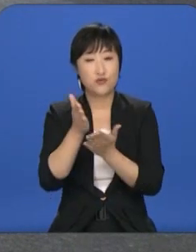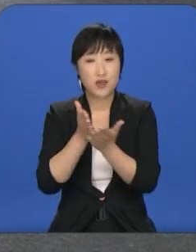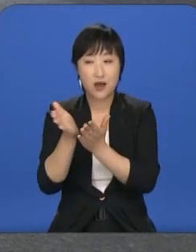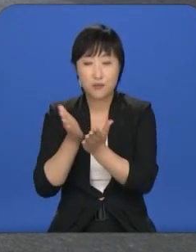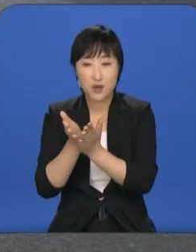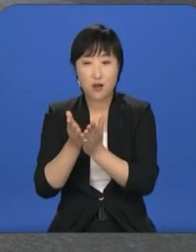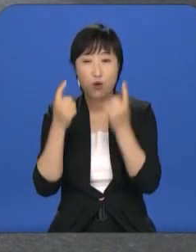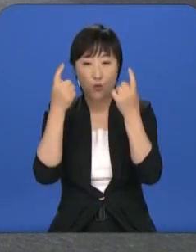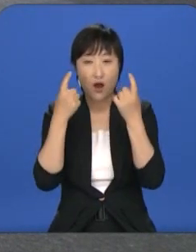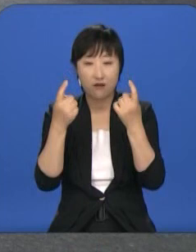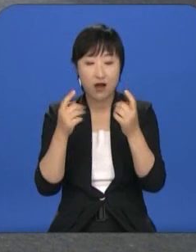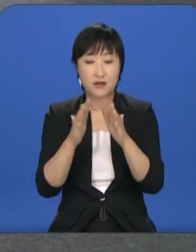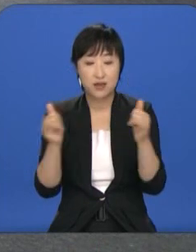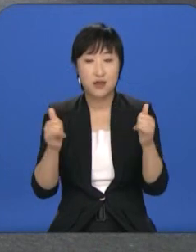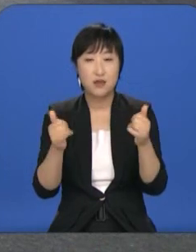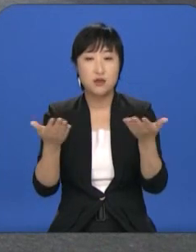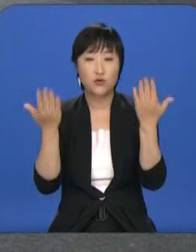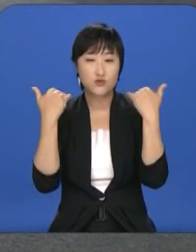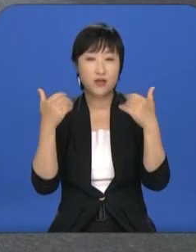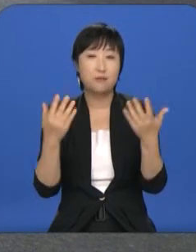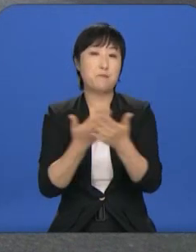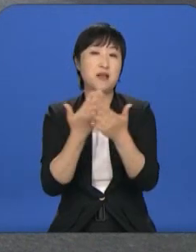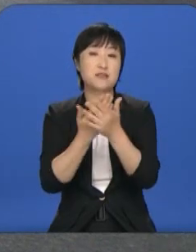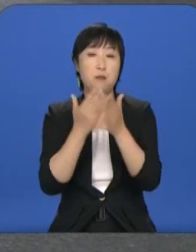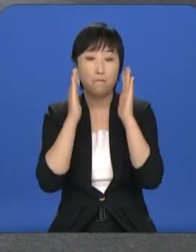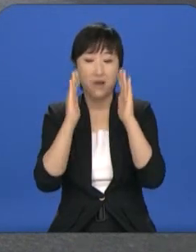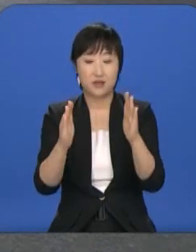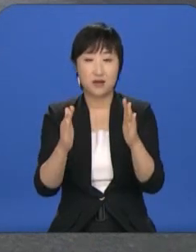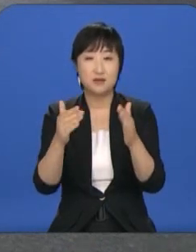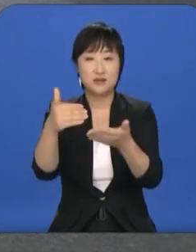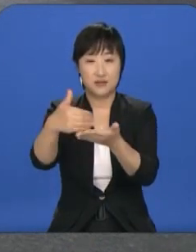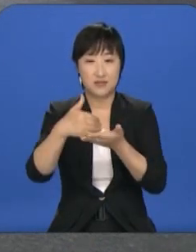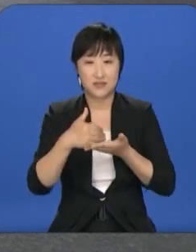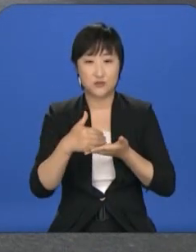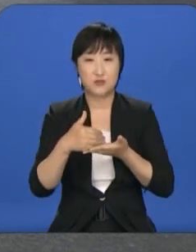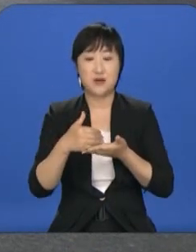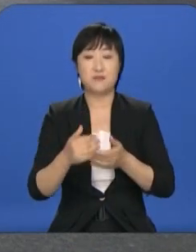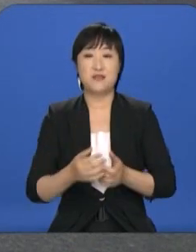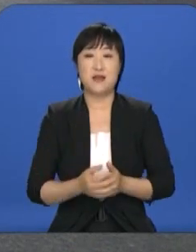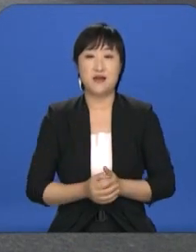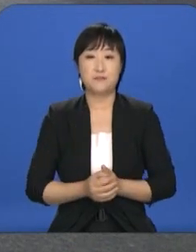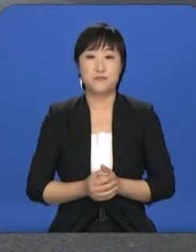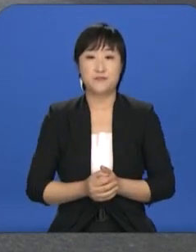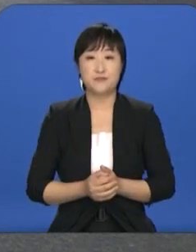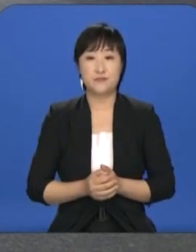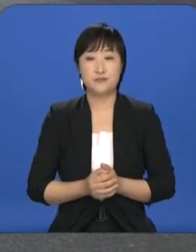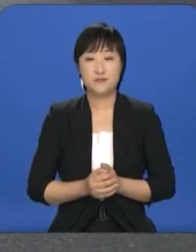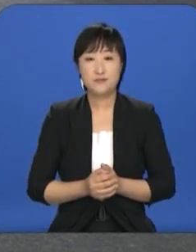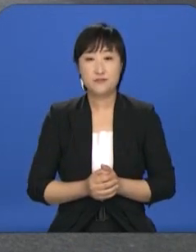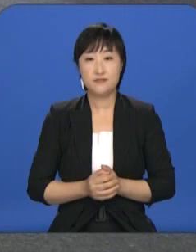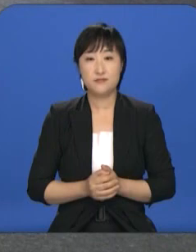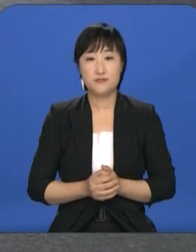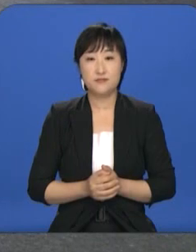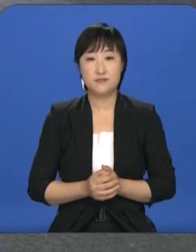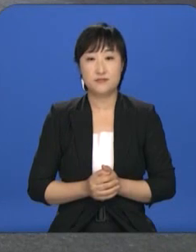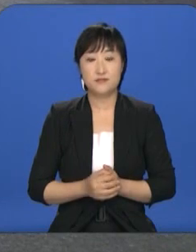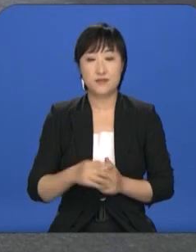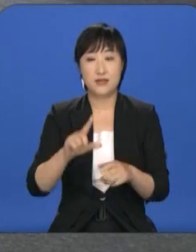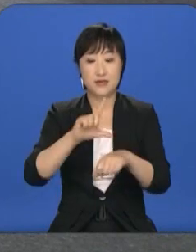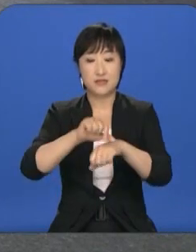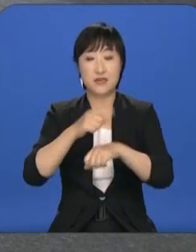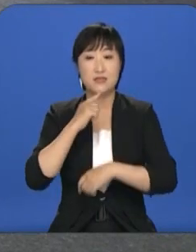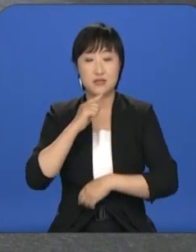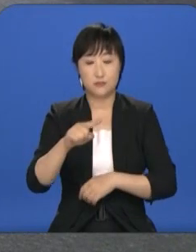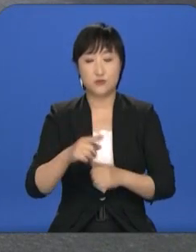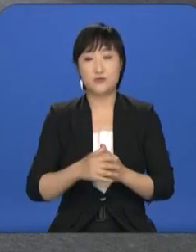분야별 관광객 유치 방법과 관광산업의 발전 방향을 제시해 주시기 바랍니다. 답변은 김희수 후보부터 해주시기 바랍니다. 역시